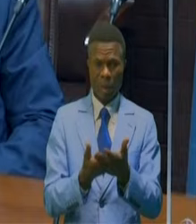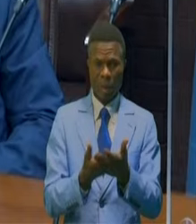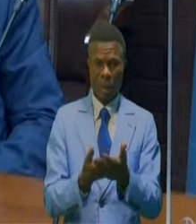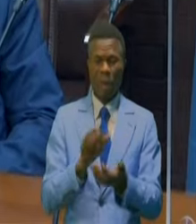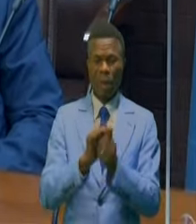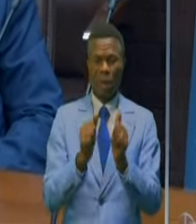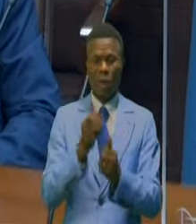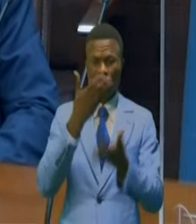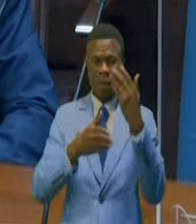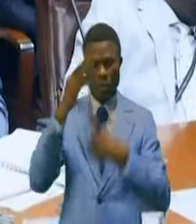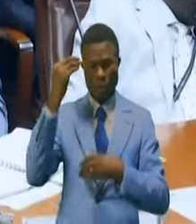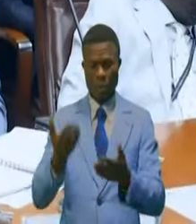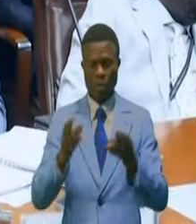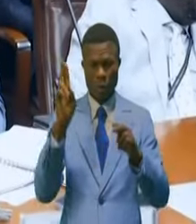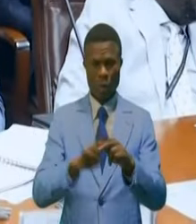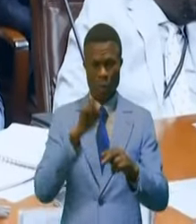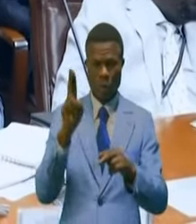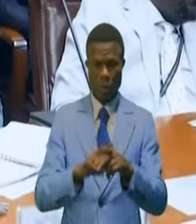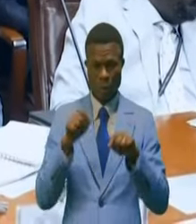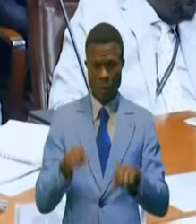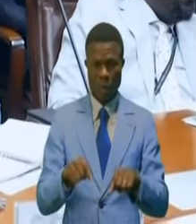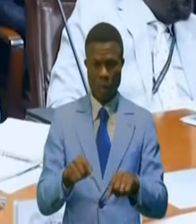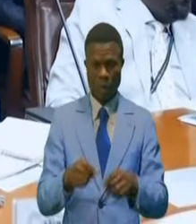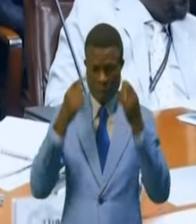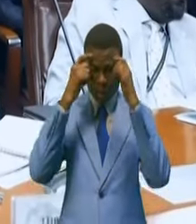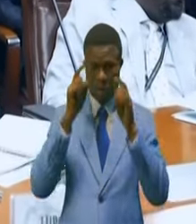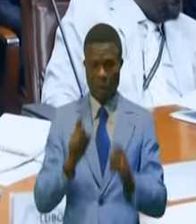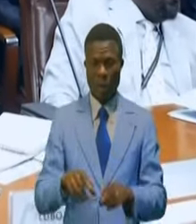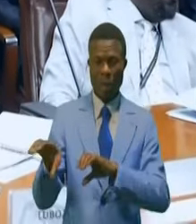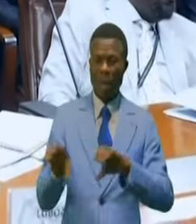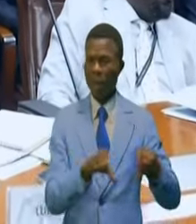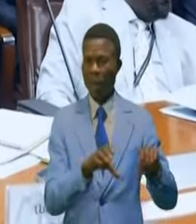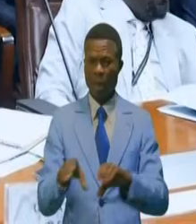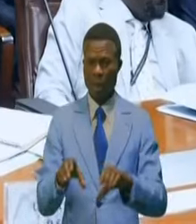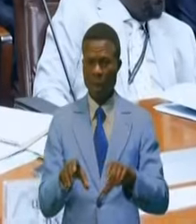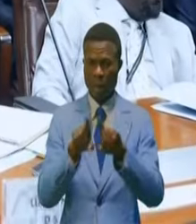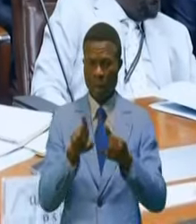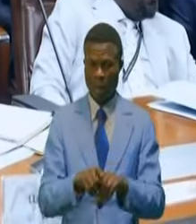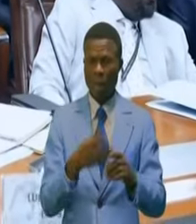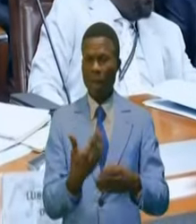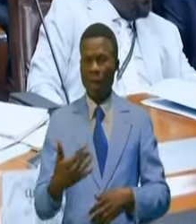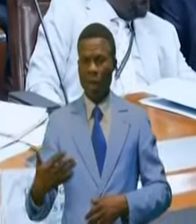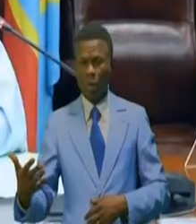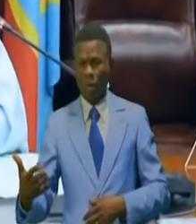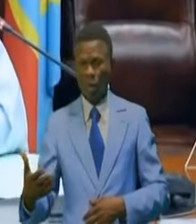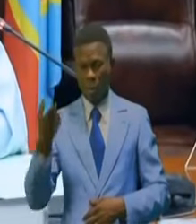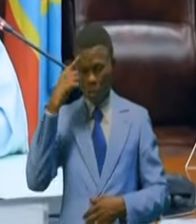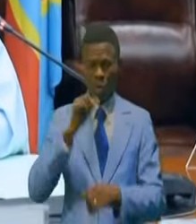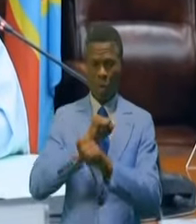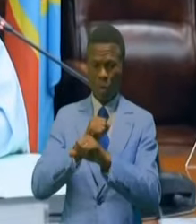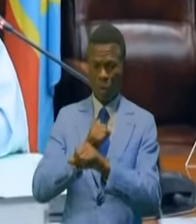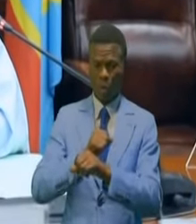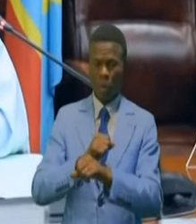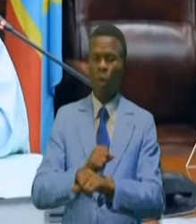dire, à utiliser les décisions, les actions, nos instruments pour pouvoir apporter